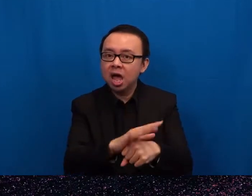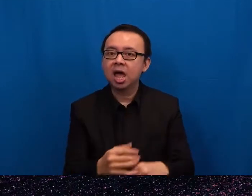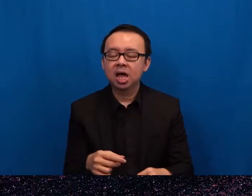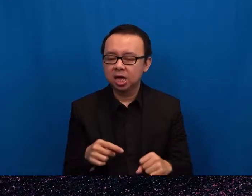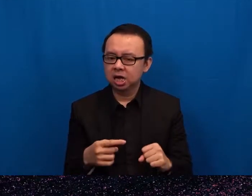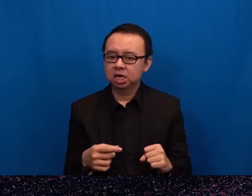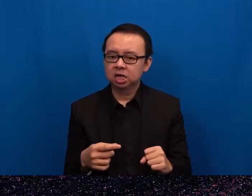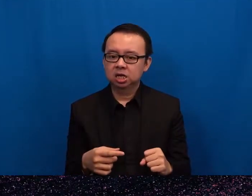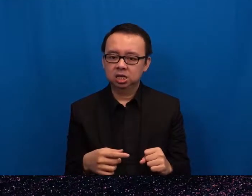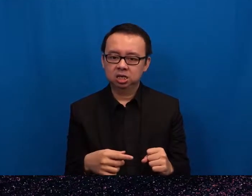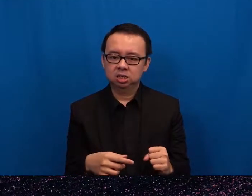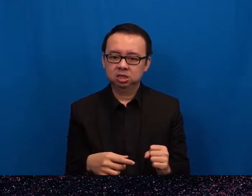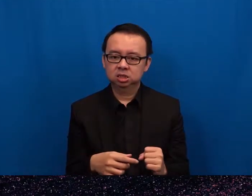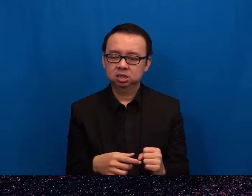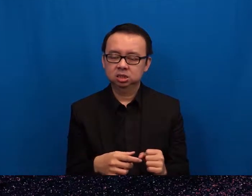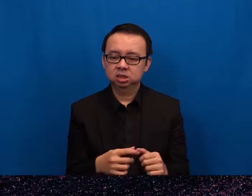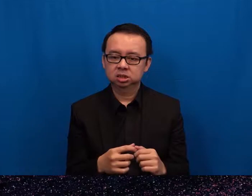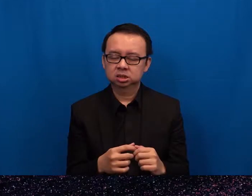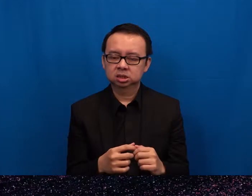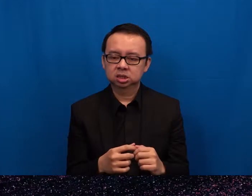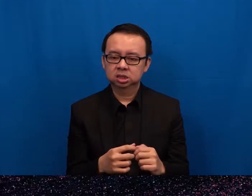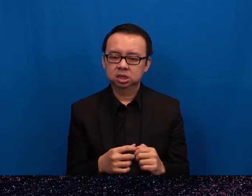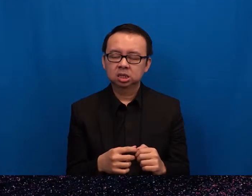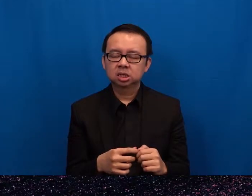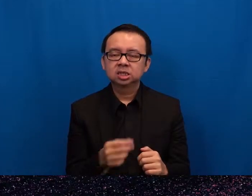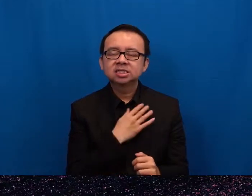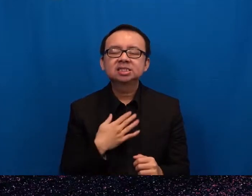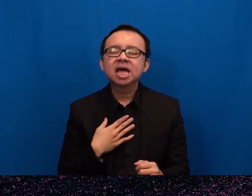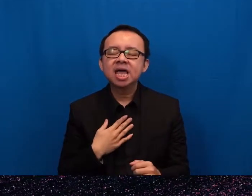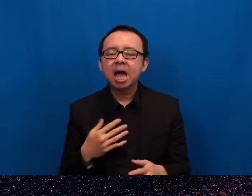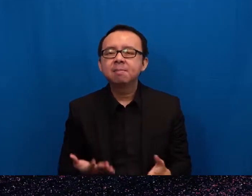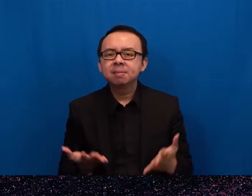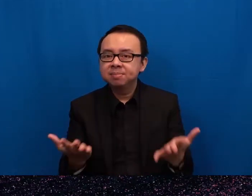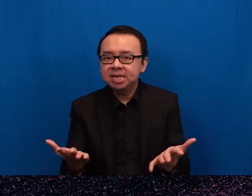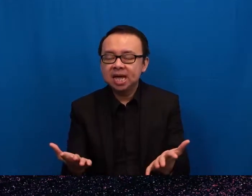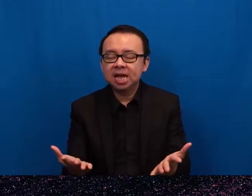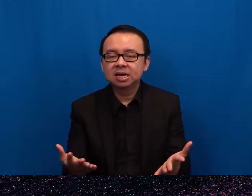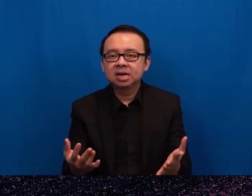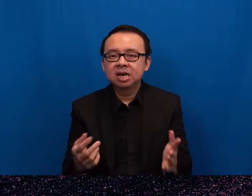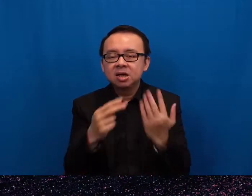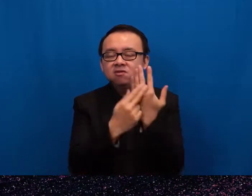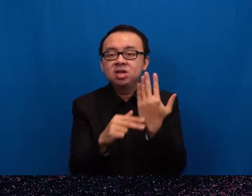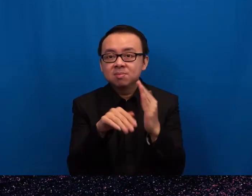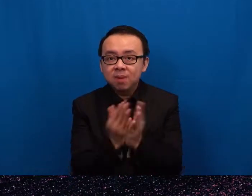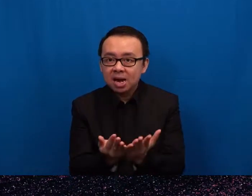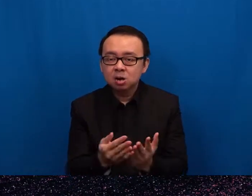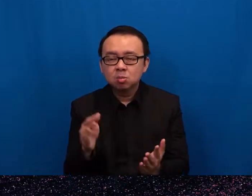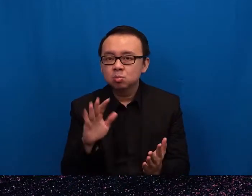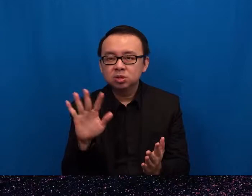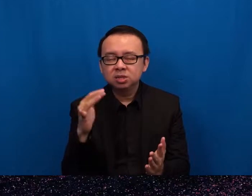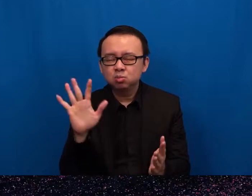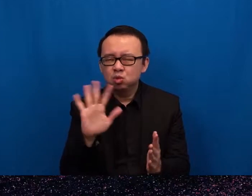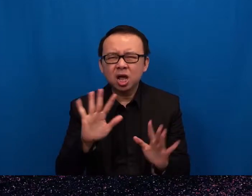satu firman yang bisa meninabobokan atau membuat Anda rasa aman secara semu. Karena visi itulah keamanan. Jangan